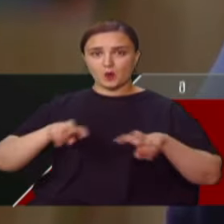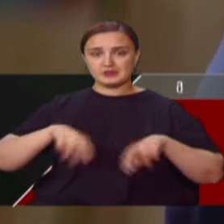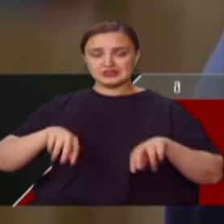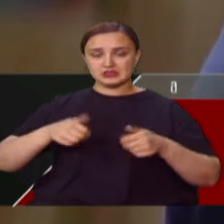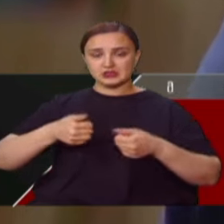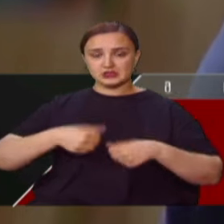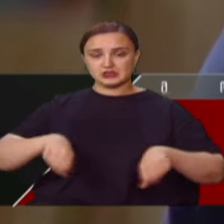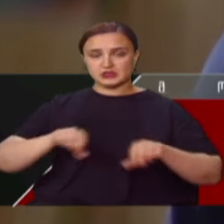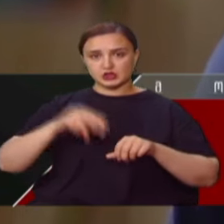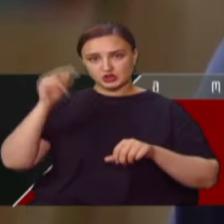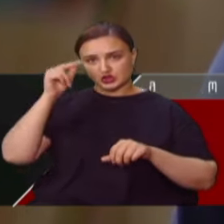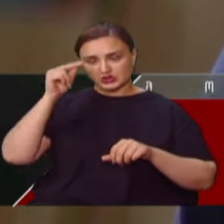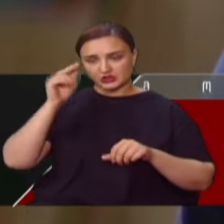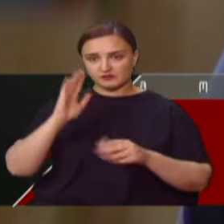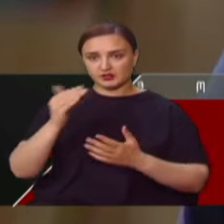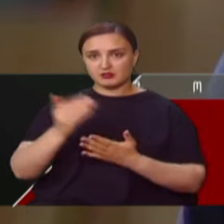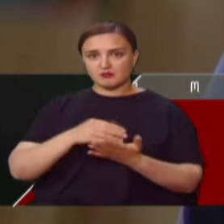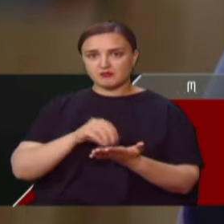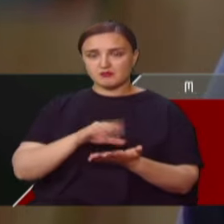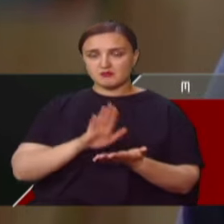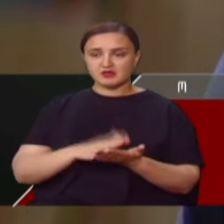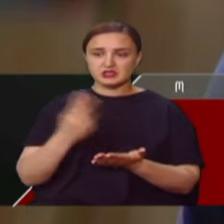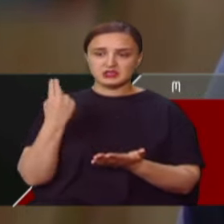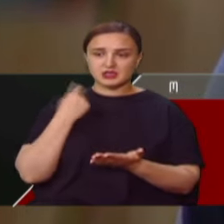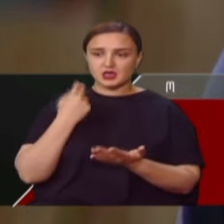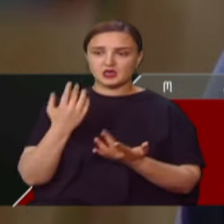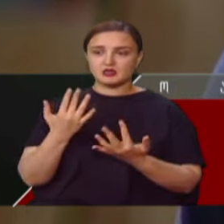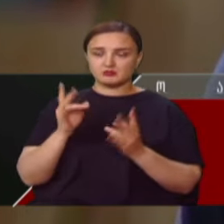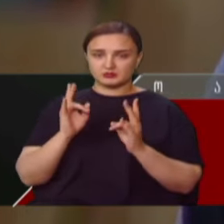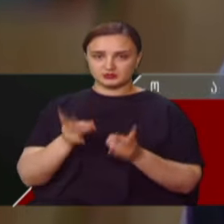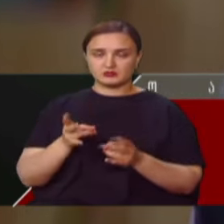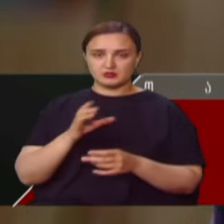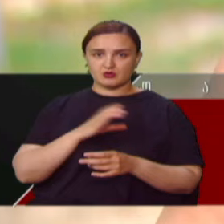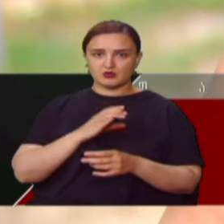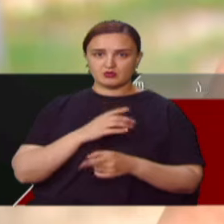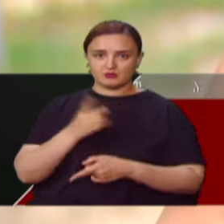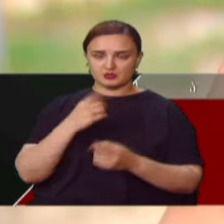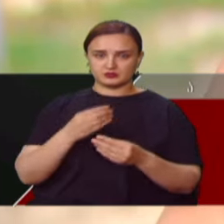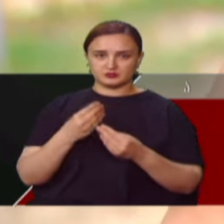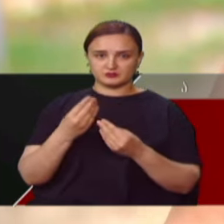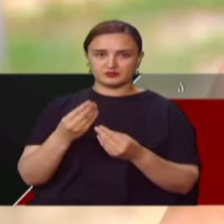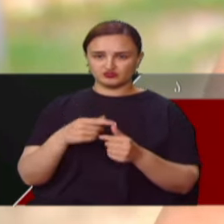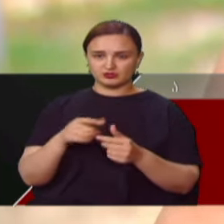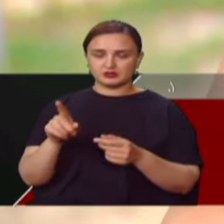შემდეგ მოხდება ზარალის დათვლა და კანონით განსაზღვრული შესაბამისი ქმედებების განხორციელება.